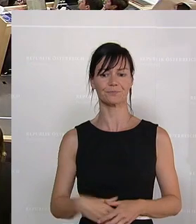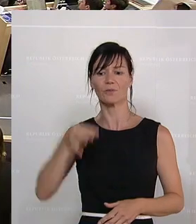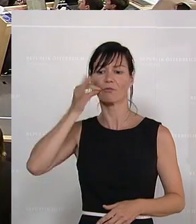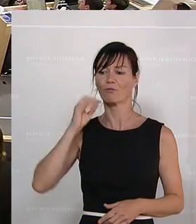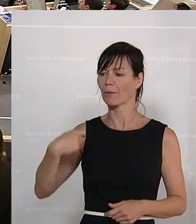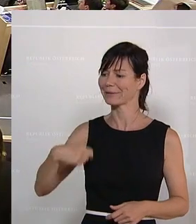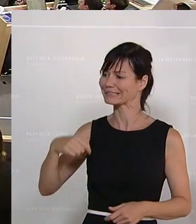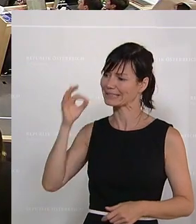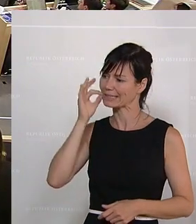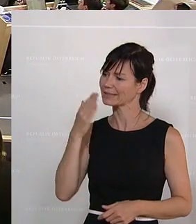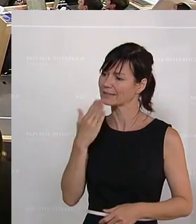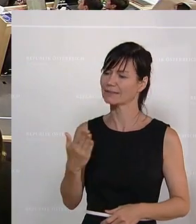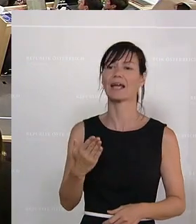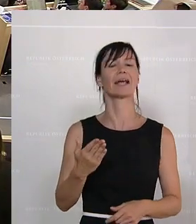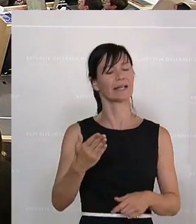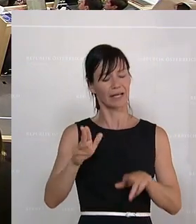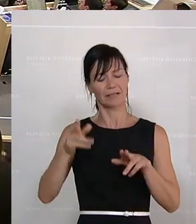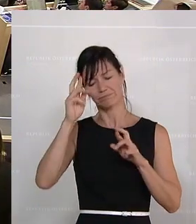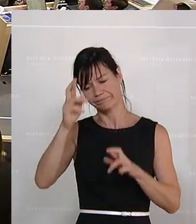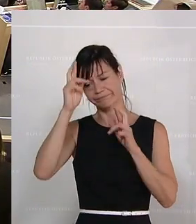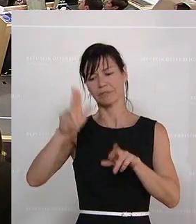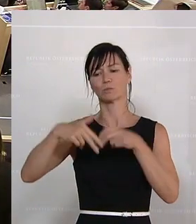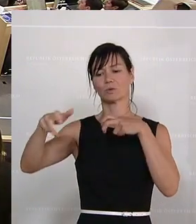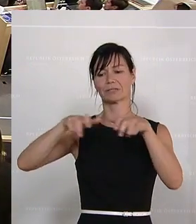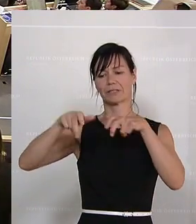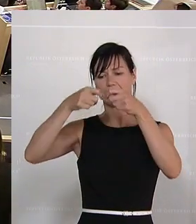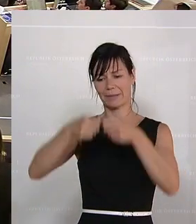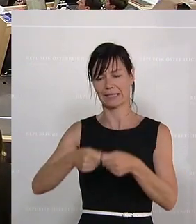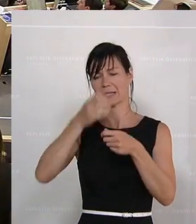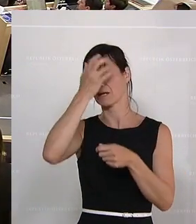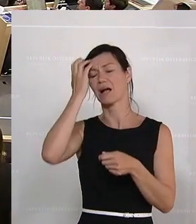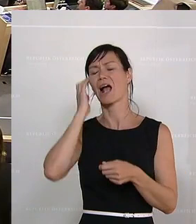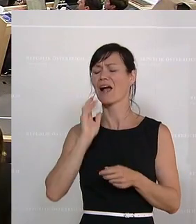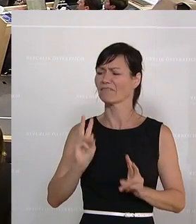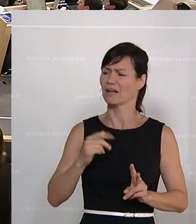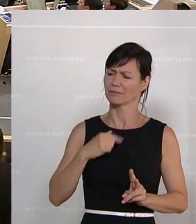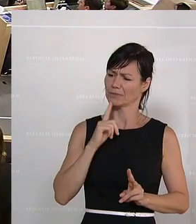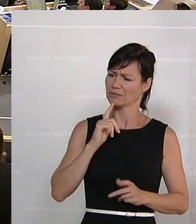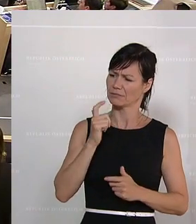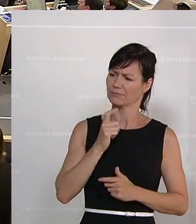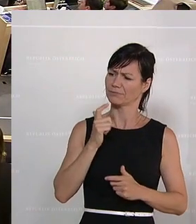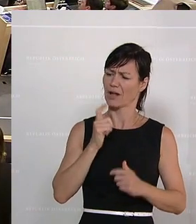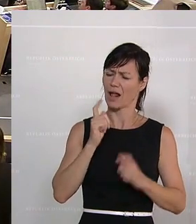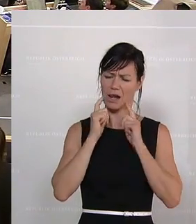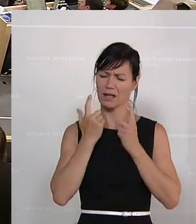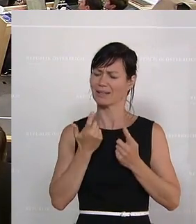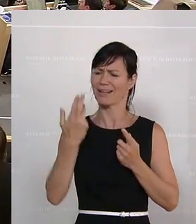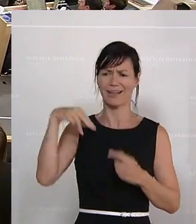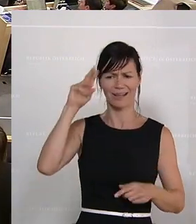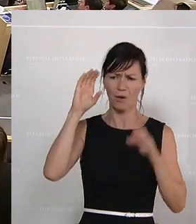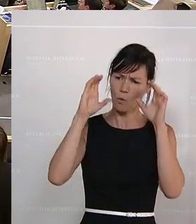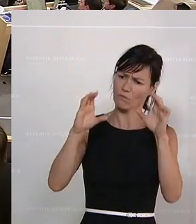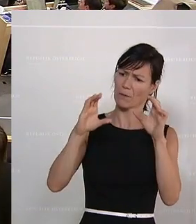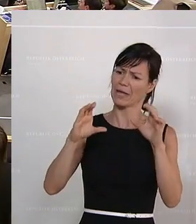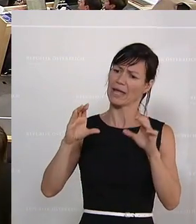von notwendigen politischen maßnahmen zur bewältigung der krise und erinnert an die 70er jahre an bord